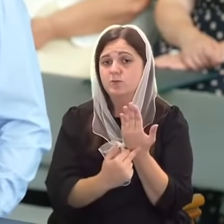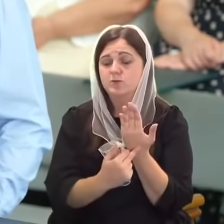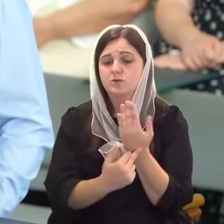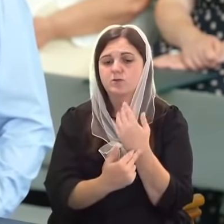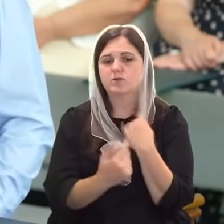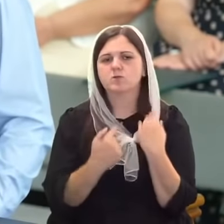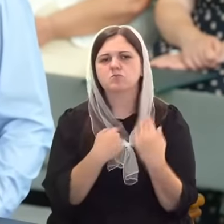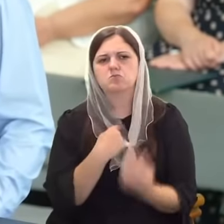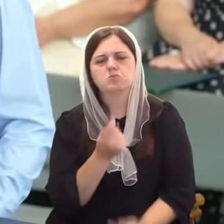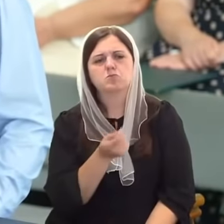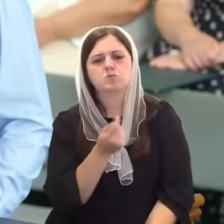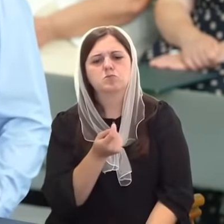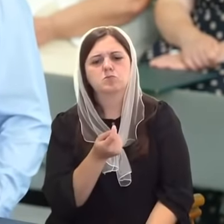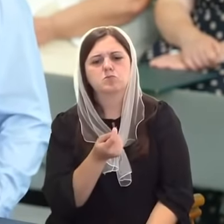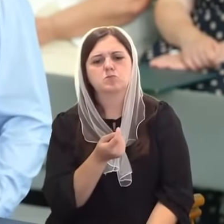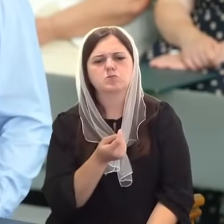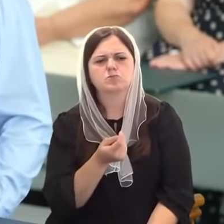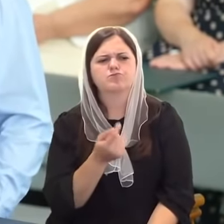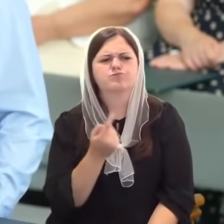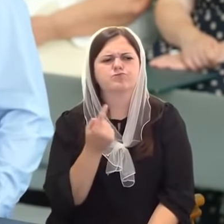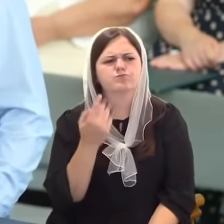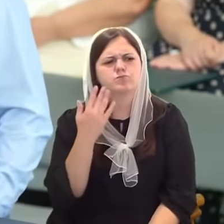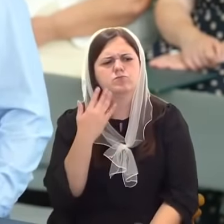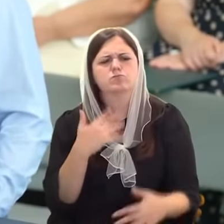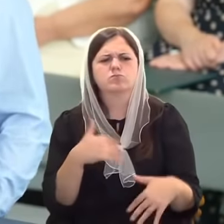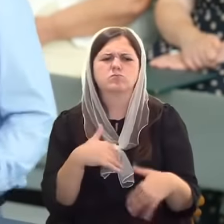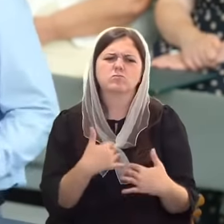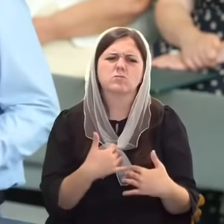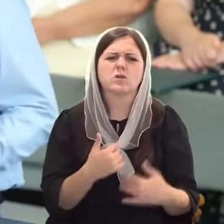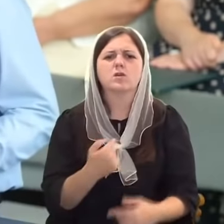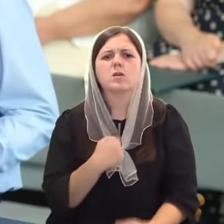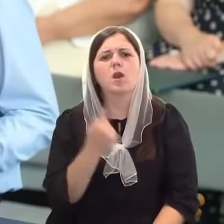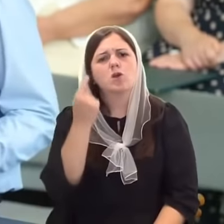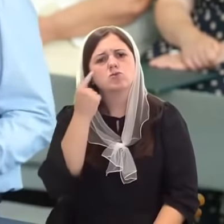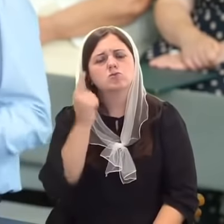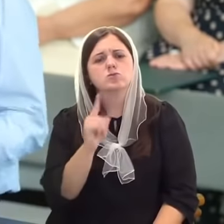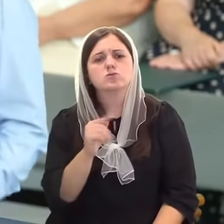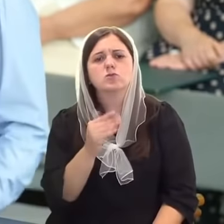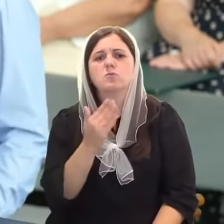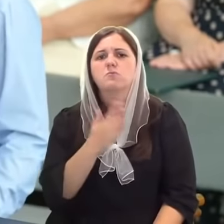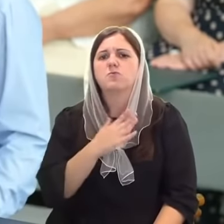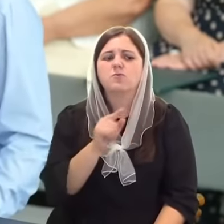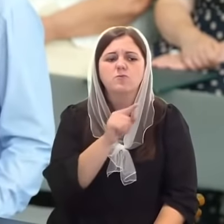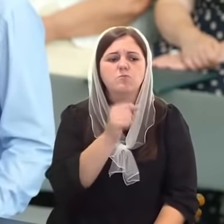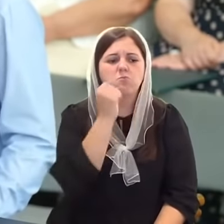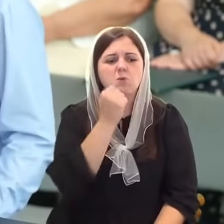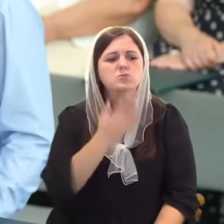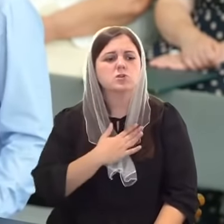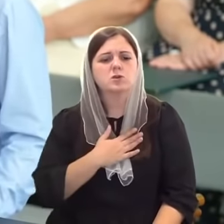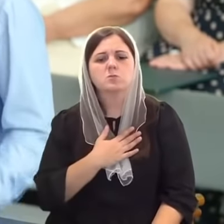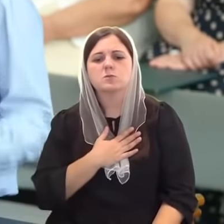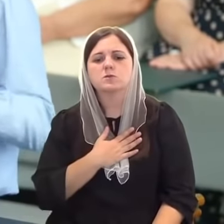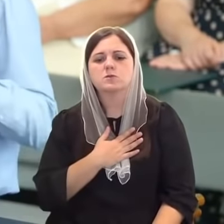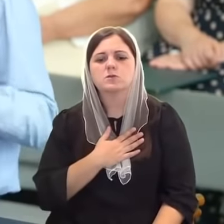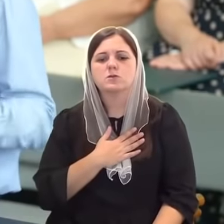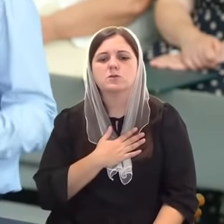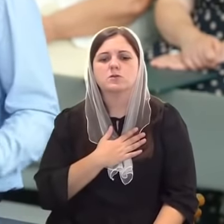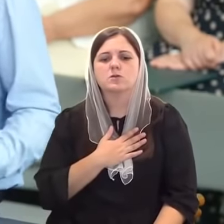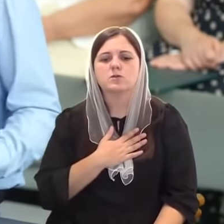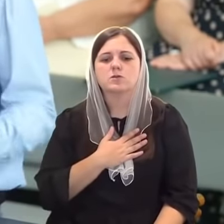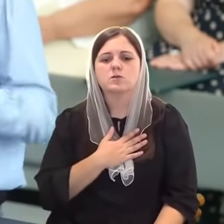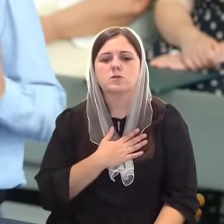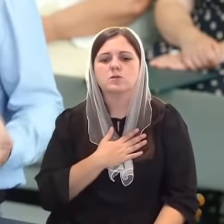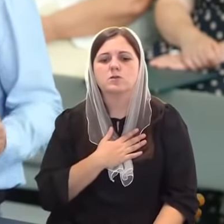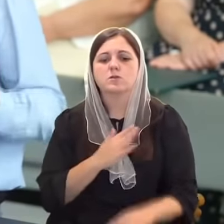Я немножко расстроился, потому что я думал, что она мне, как ребенку восьмилетнему, на руках,